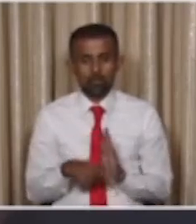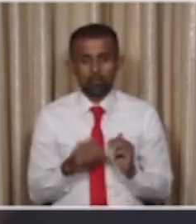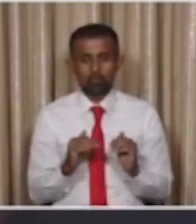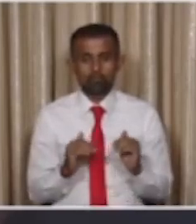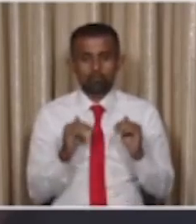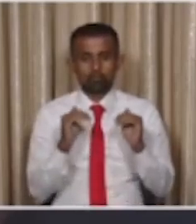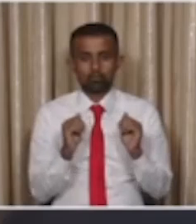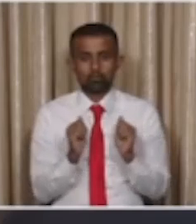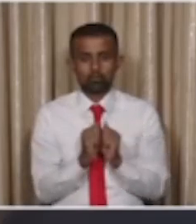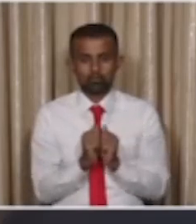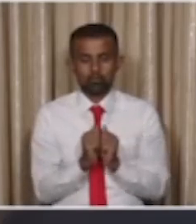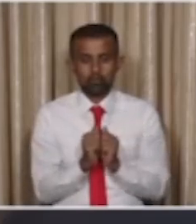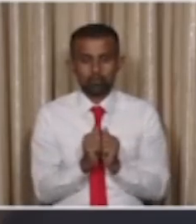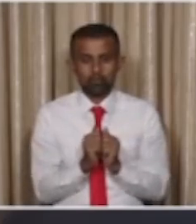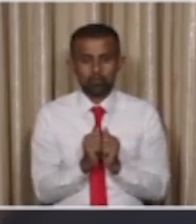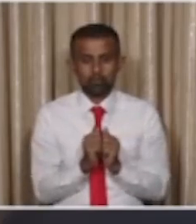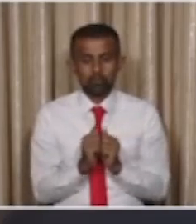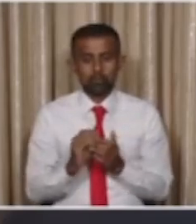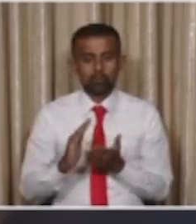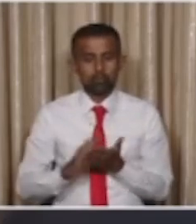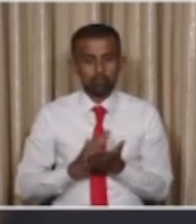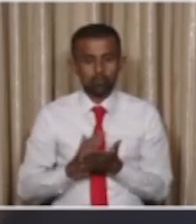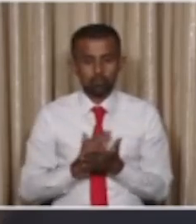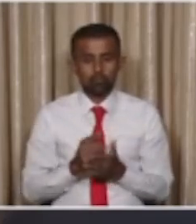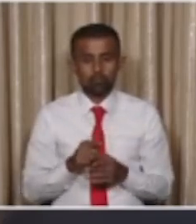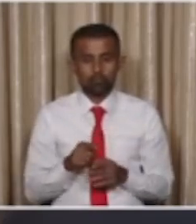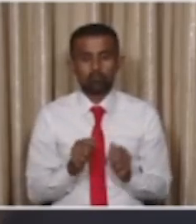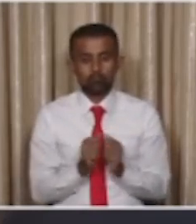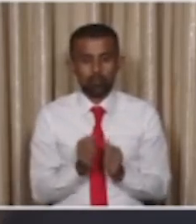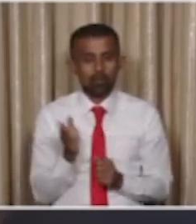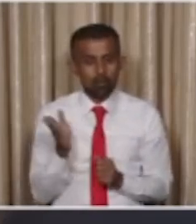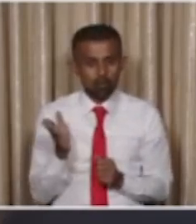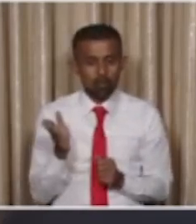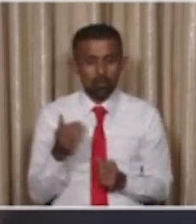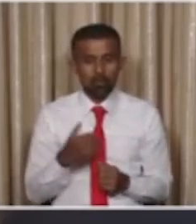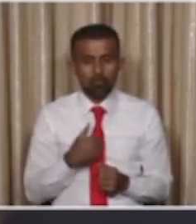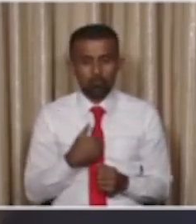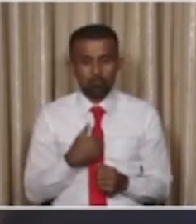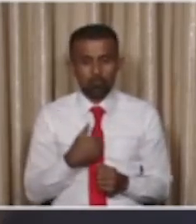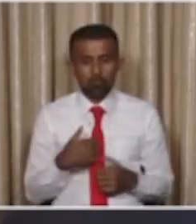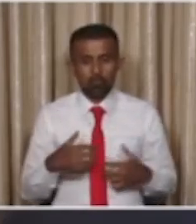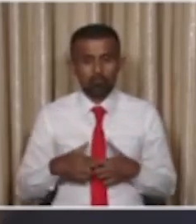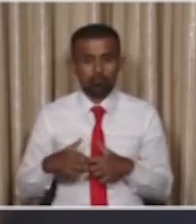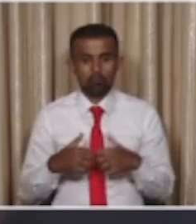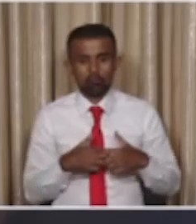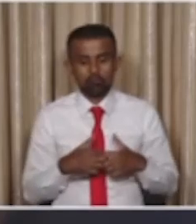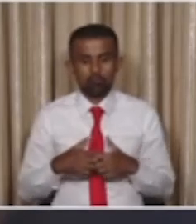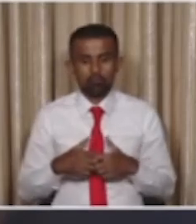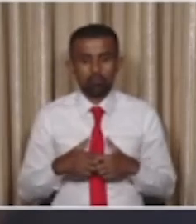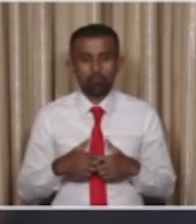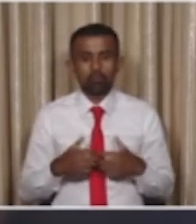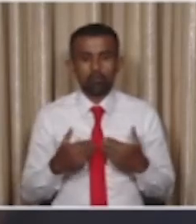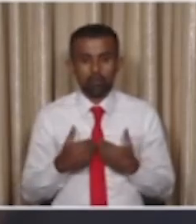ගැනීමේ වැඩපිළිවෙලේ ක්‍රියාකාරී දායකයෙක් හැටියට වැඩ කරන නිසා අපේ මේ ගැටලුව අපි